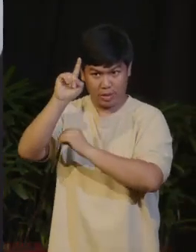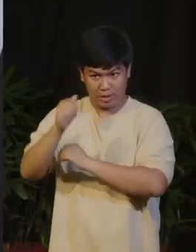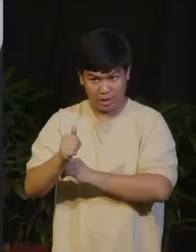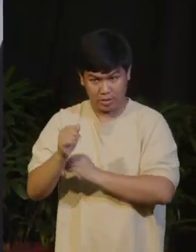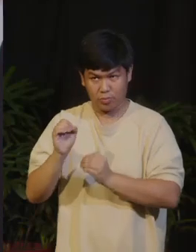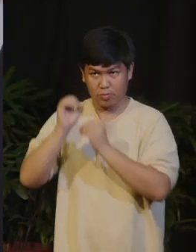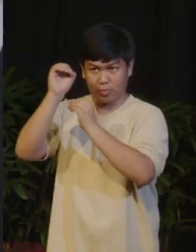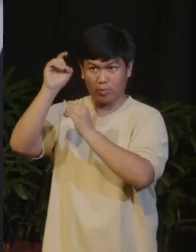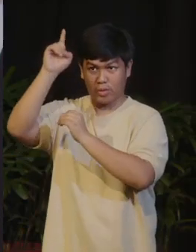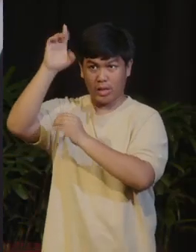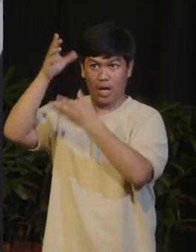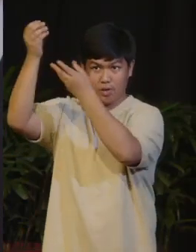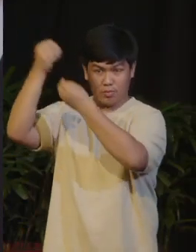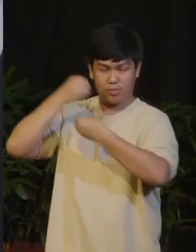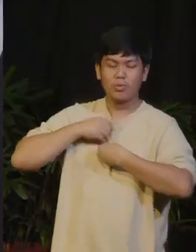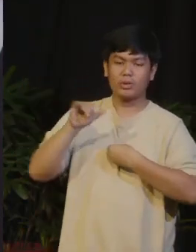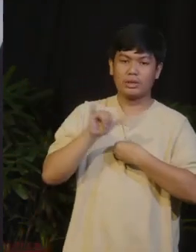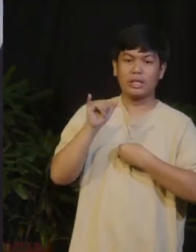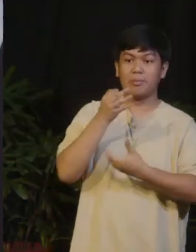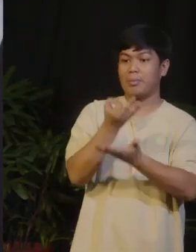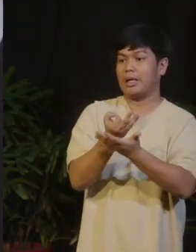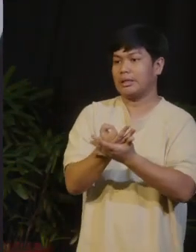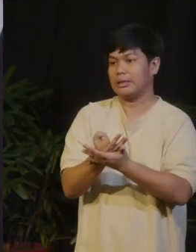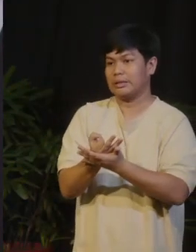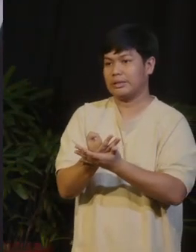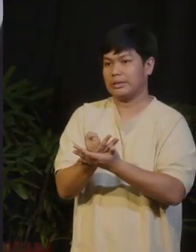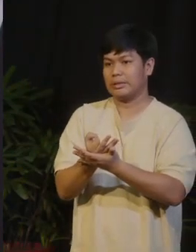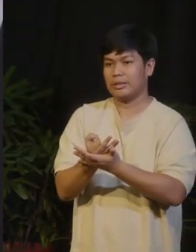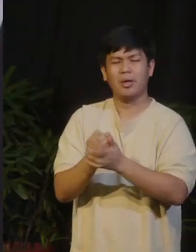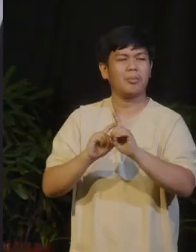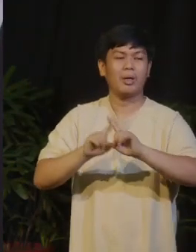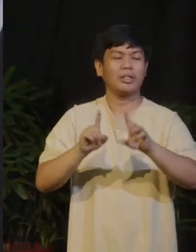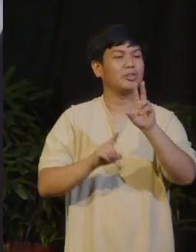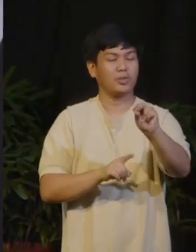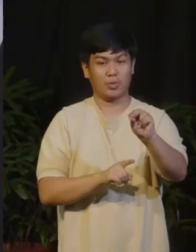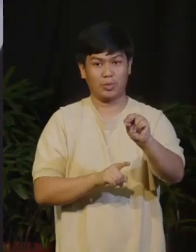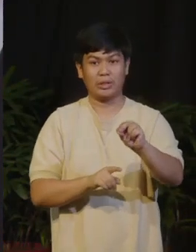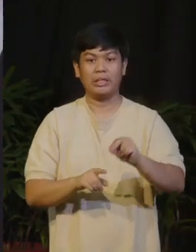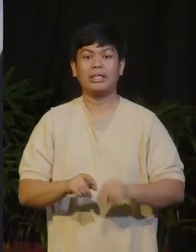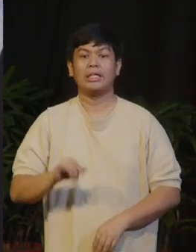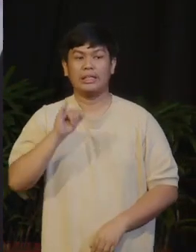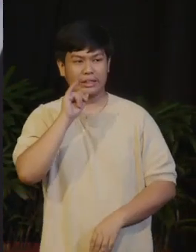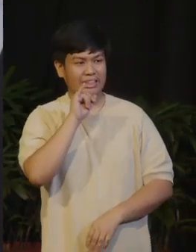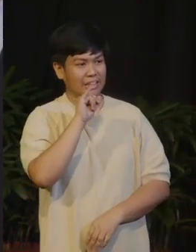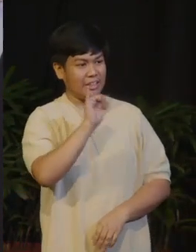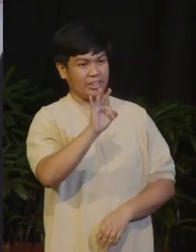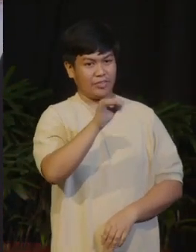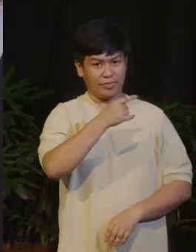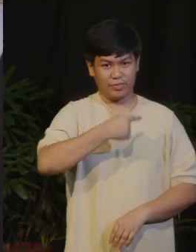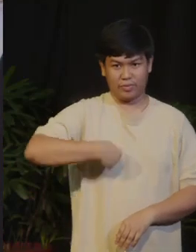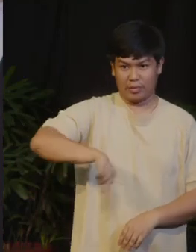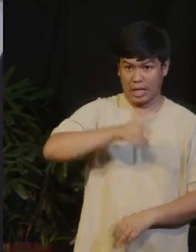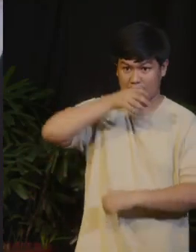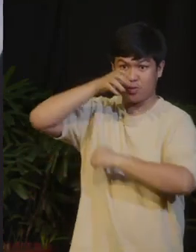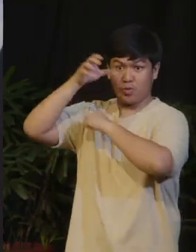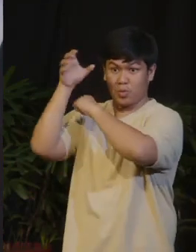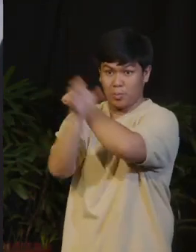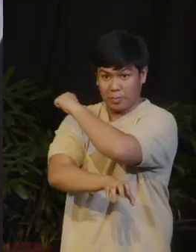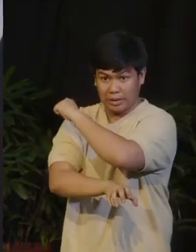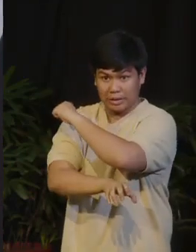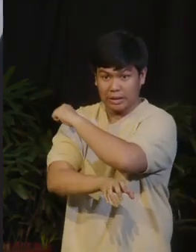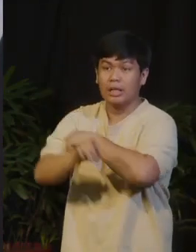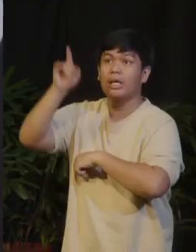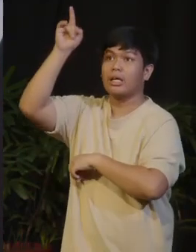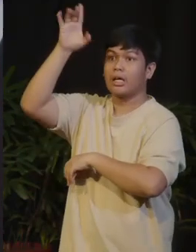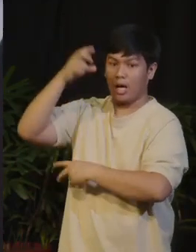sabi nga dito sa verse na ito, ang Diyos ang actually nagsusukli sa atin. Kung tayo ay mapagkundina, ang Diyos